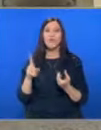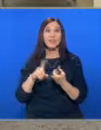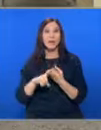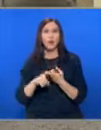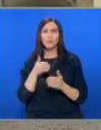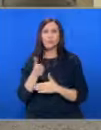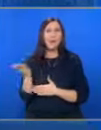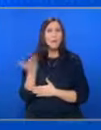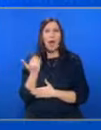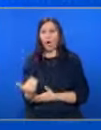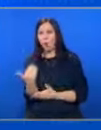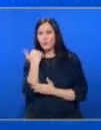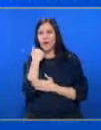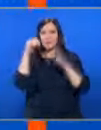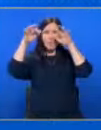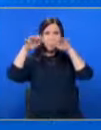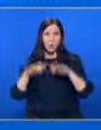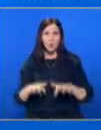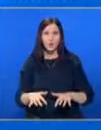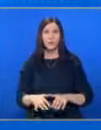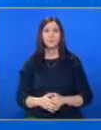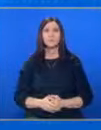буквално бяха отдавени в порой.